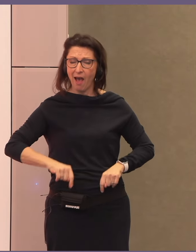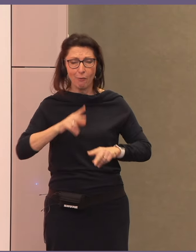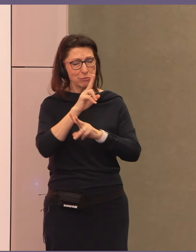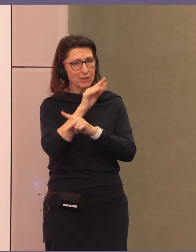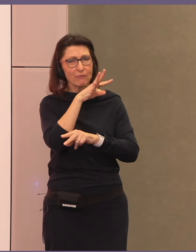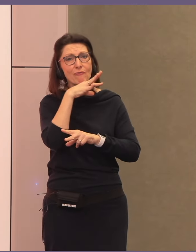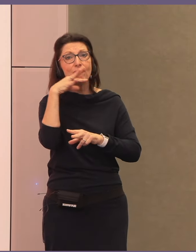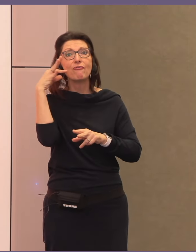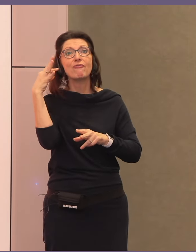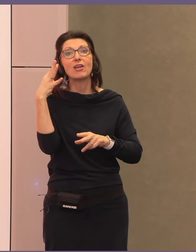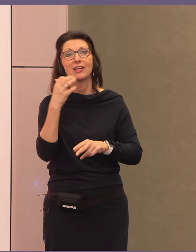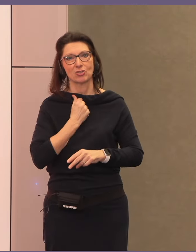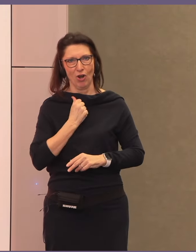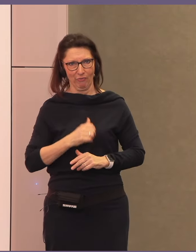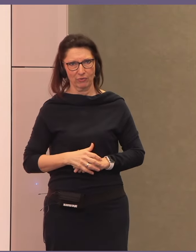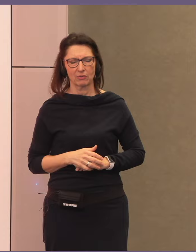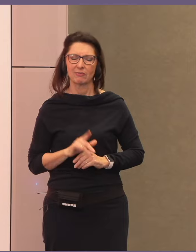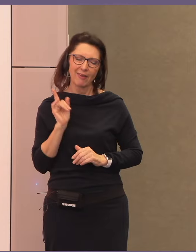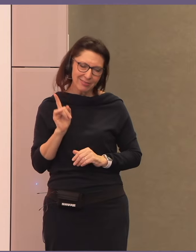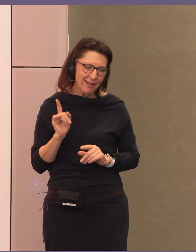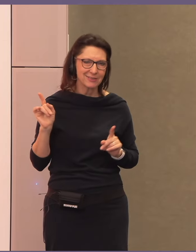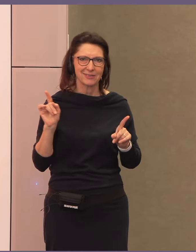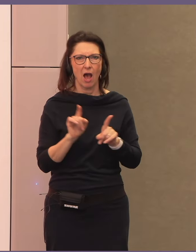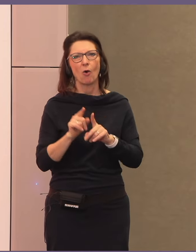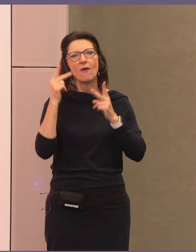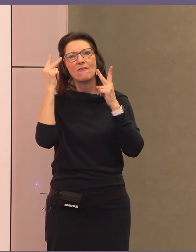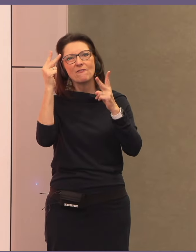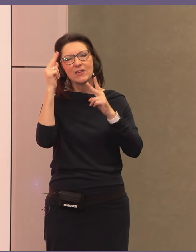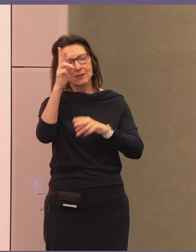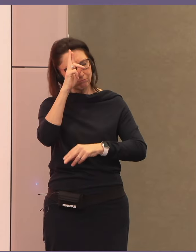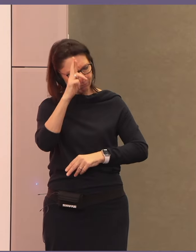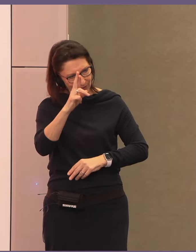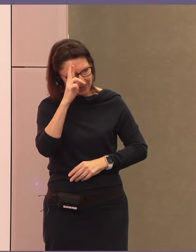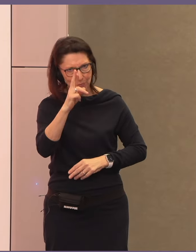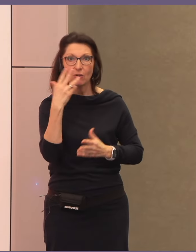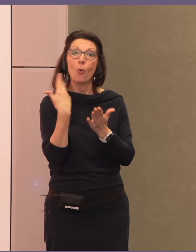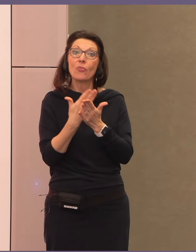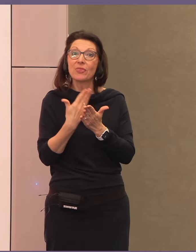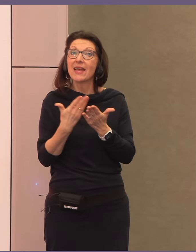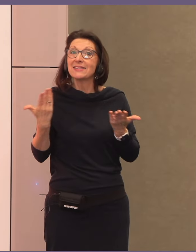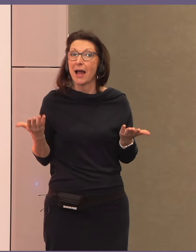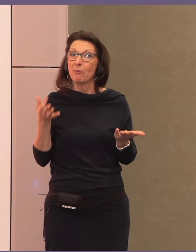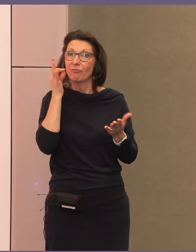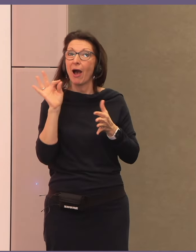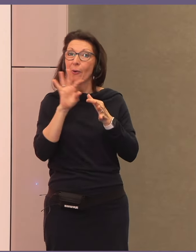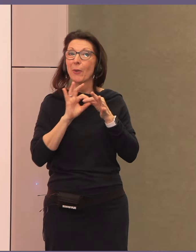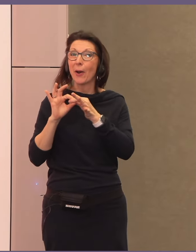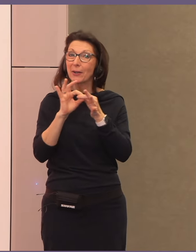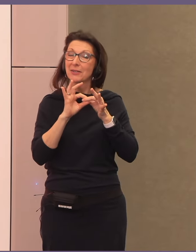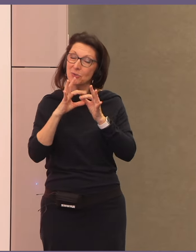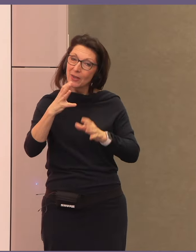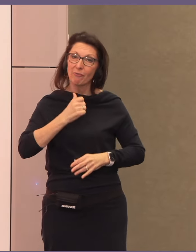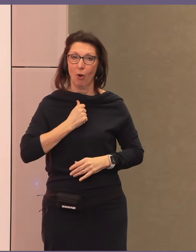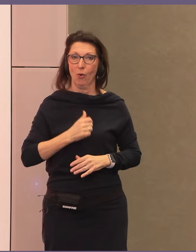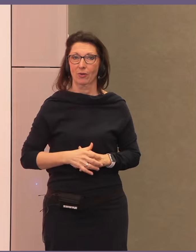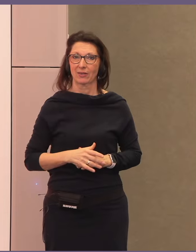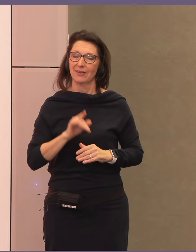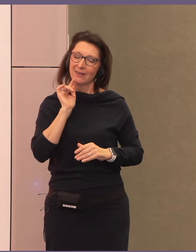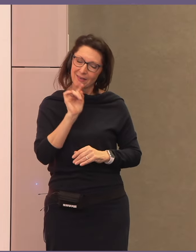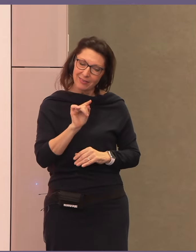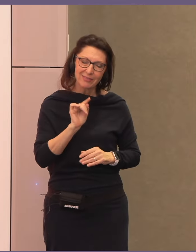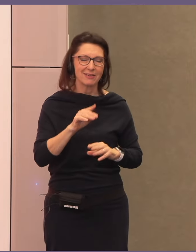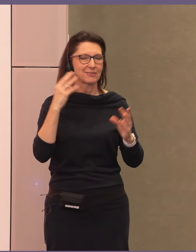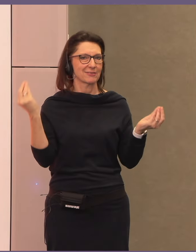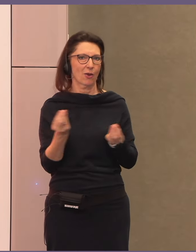haben. Und das macht auch etwas aus und das ist auch Teil des Erfolgs der Frauenorganisation und das ist auch Teil